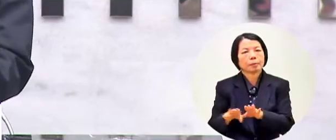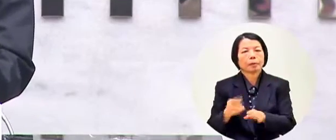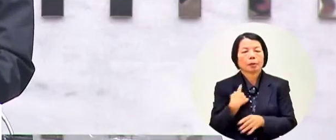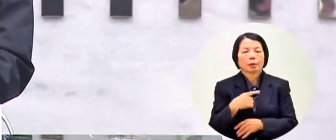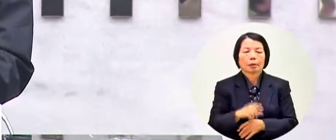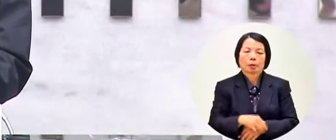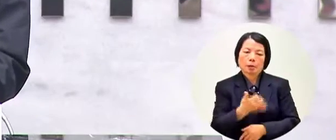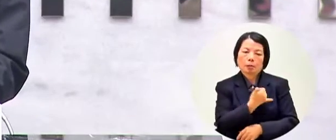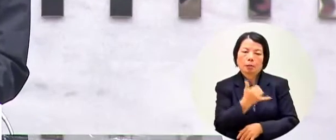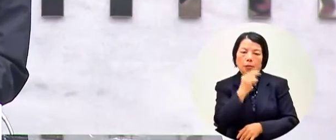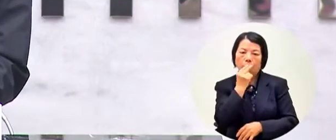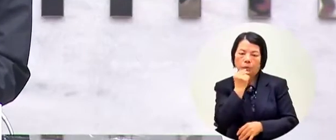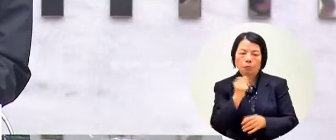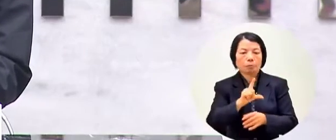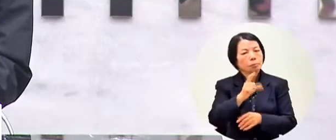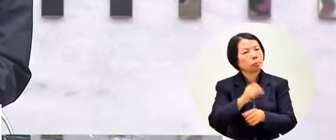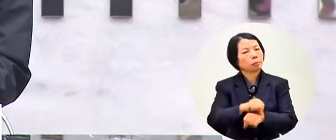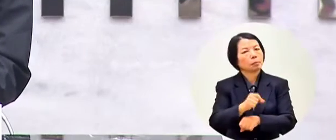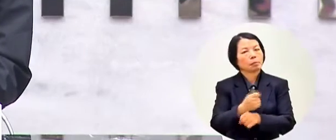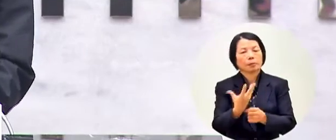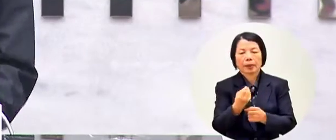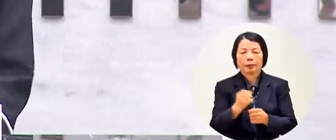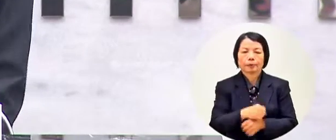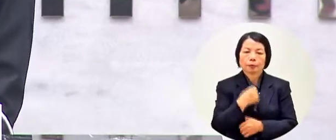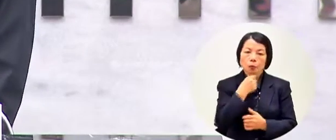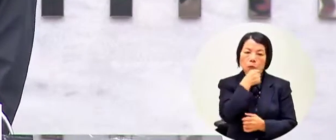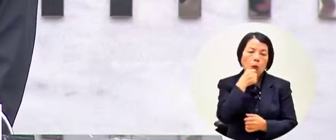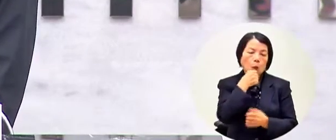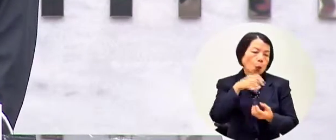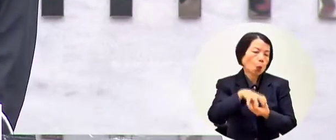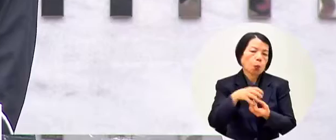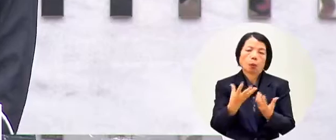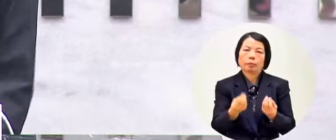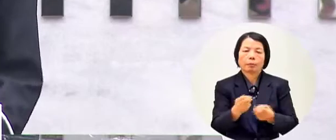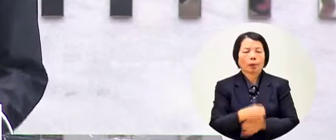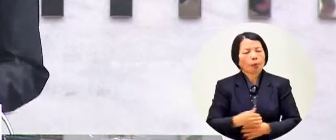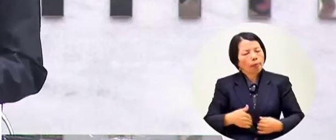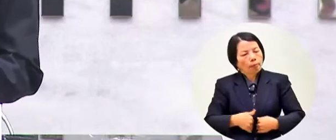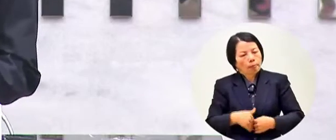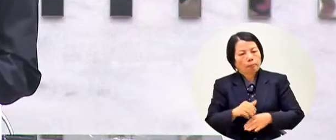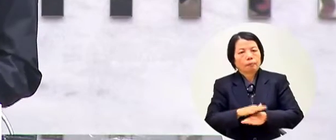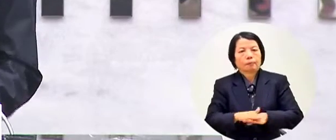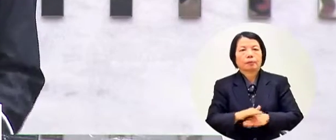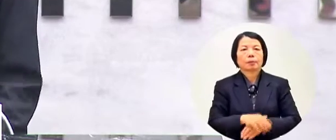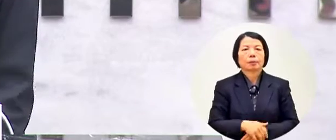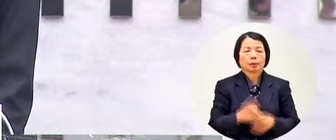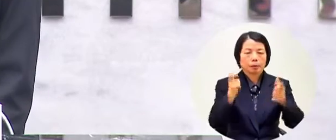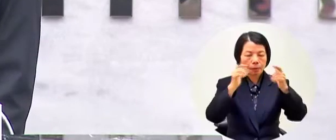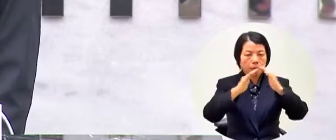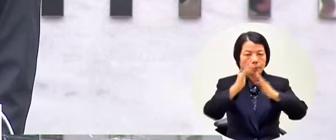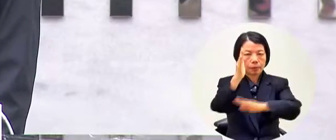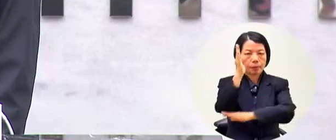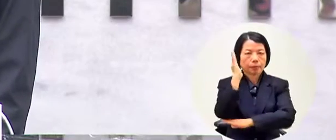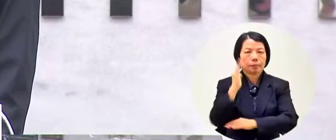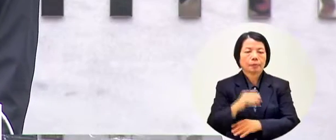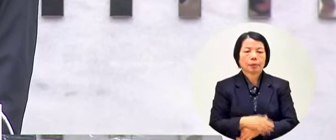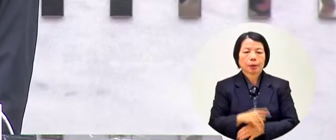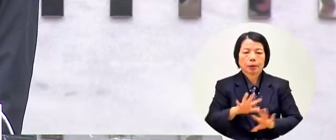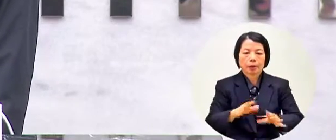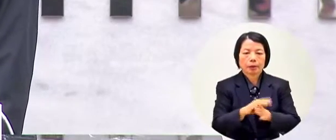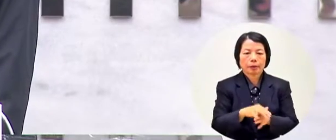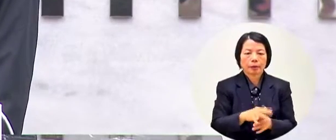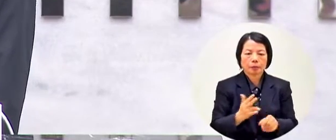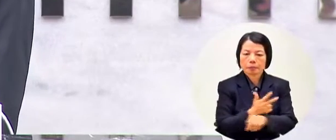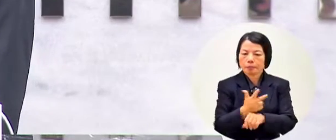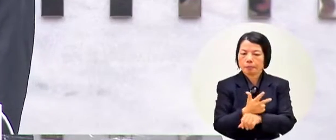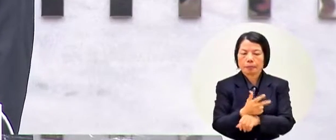时，在家里没有营养午餐，必须可能会饿肚子。市政府现在与四大便利店合作签